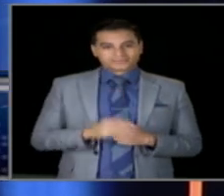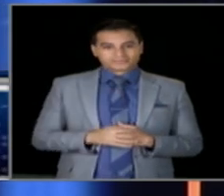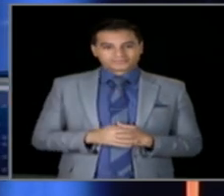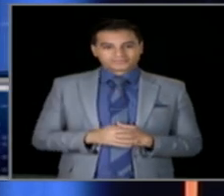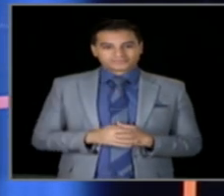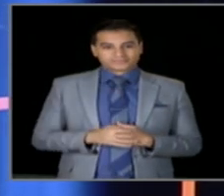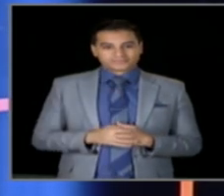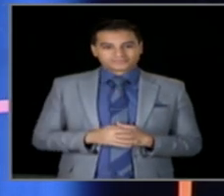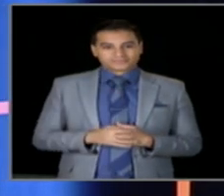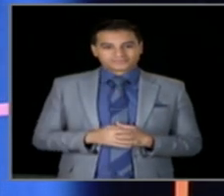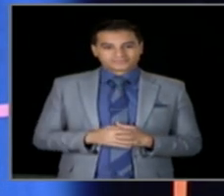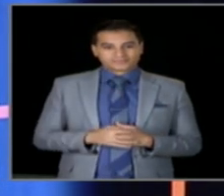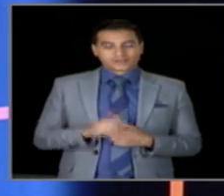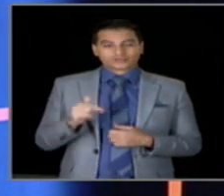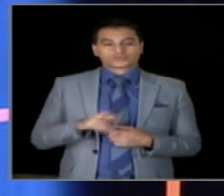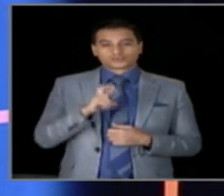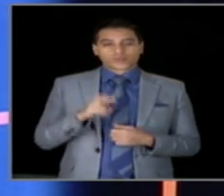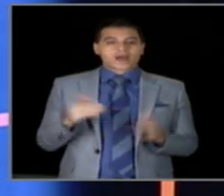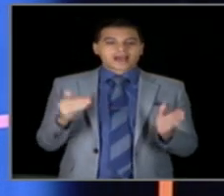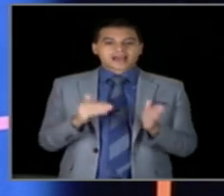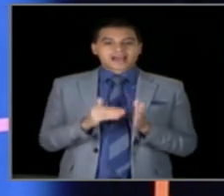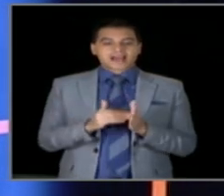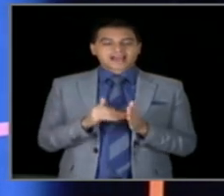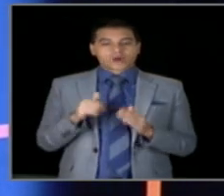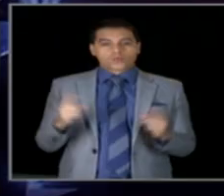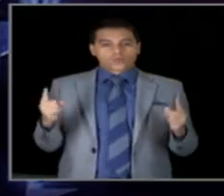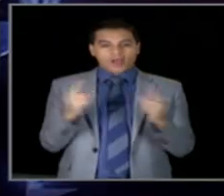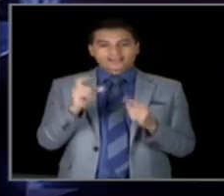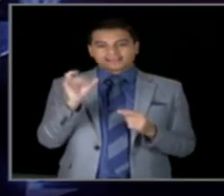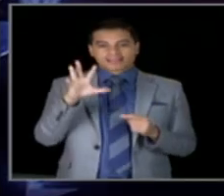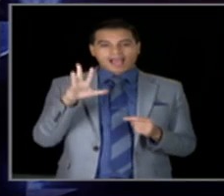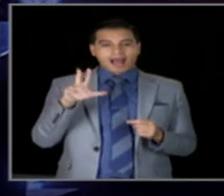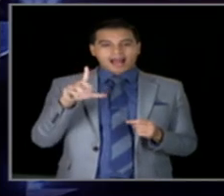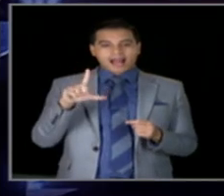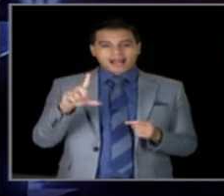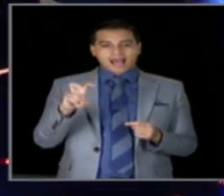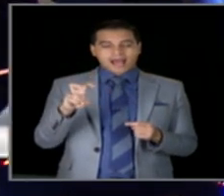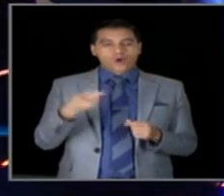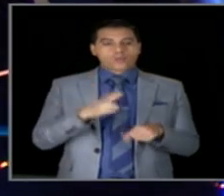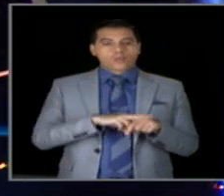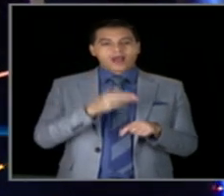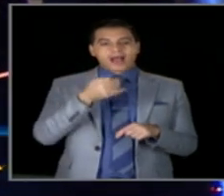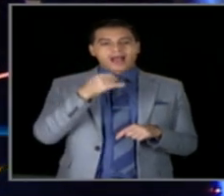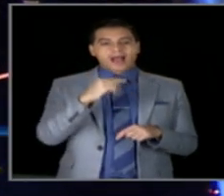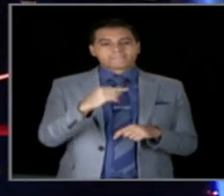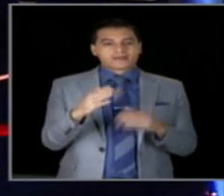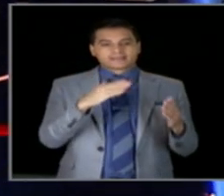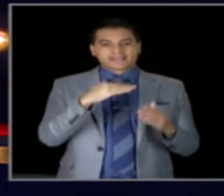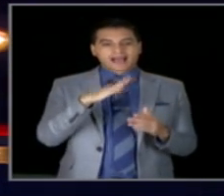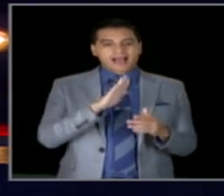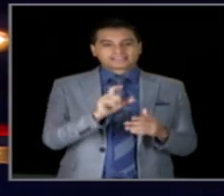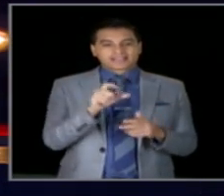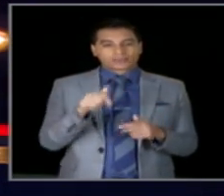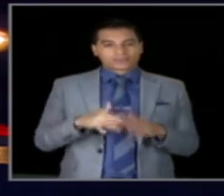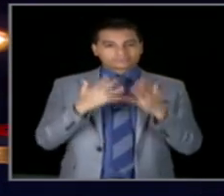سول. سؤال الأخير واحد لواحد، نهلة وأحمد حسن، أحمد حسن ونهلة.